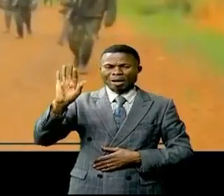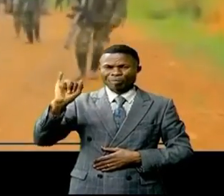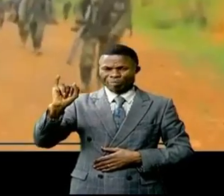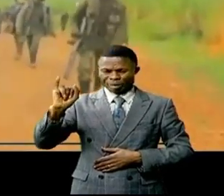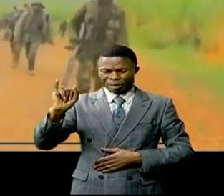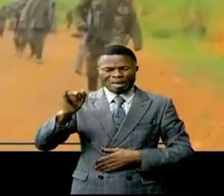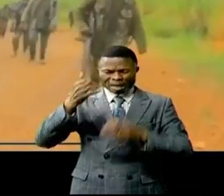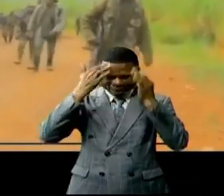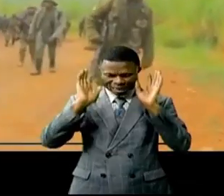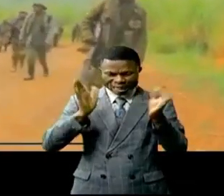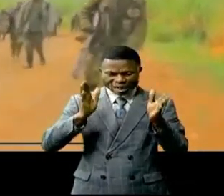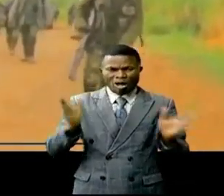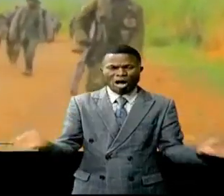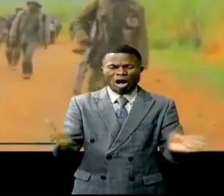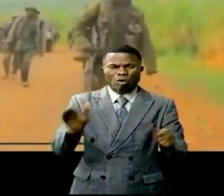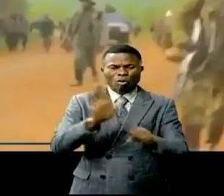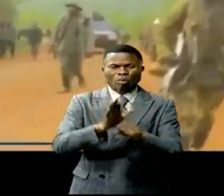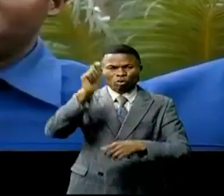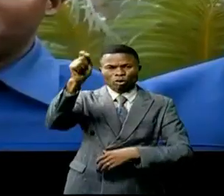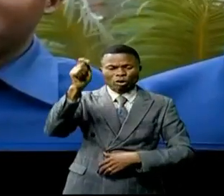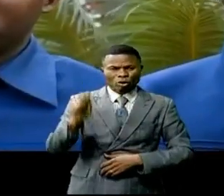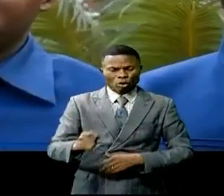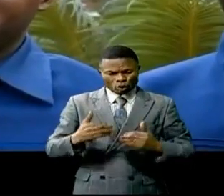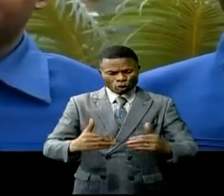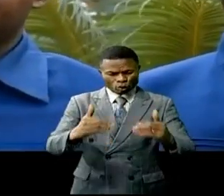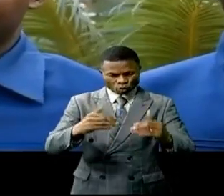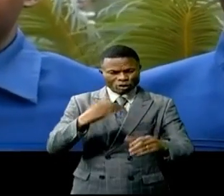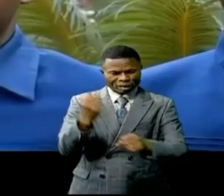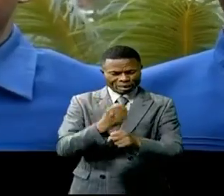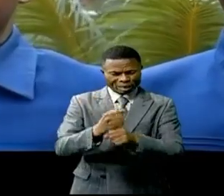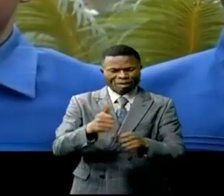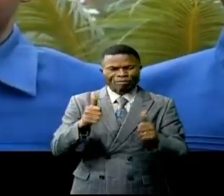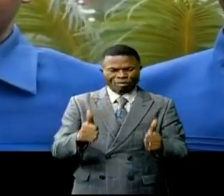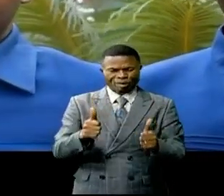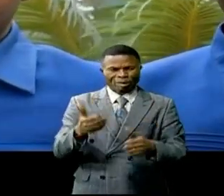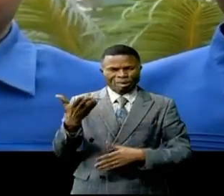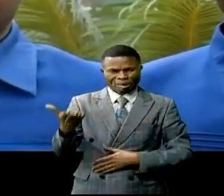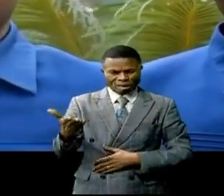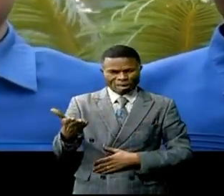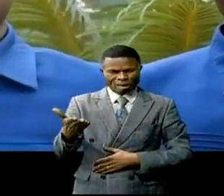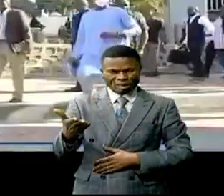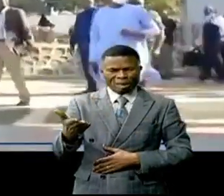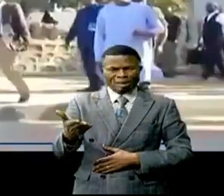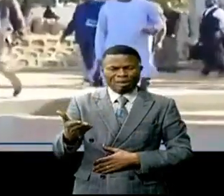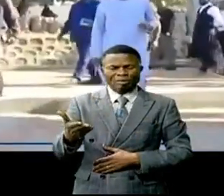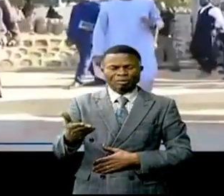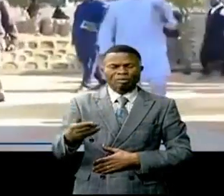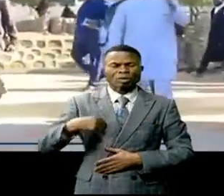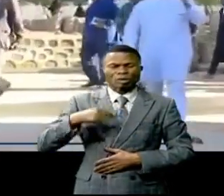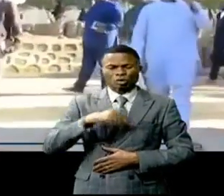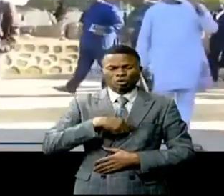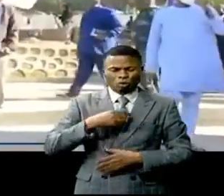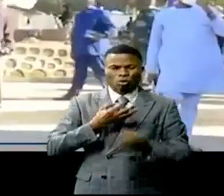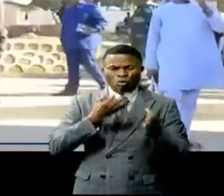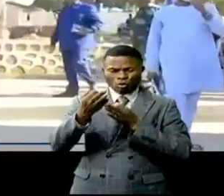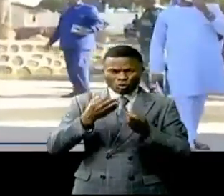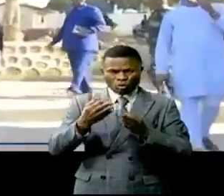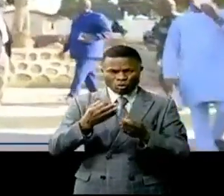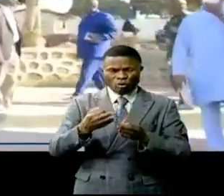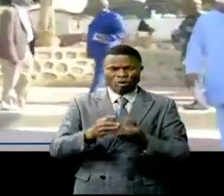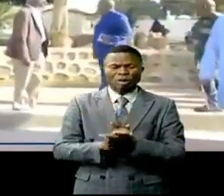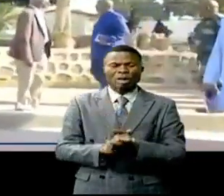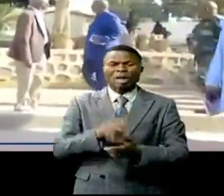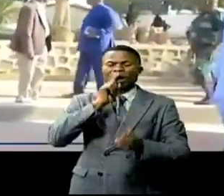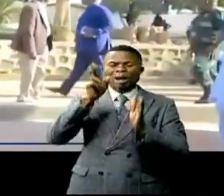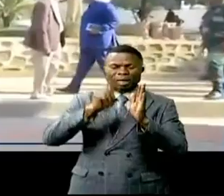nous encourageons nos forces armées qui continuent quand même à faire un travail appréciable. Il faut préciser que cette délégation des